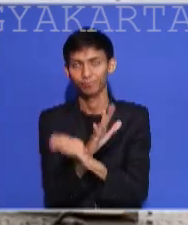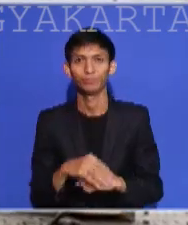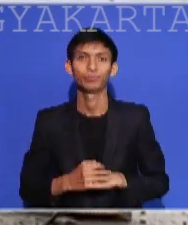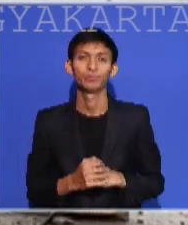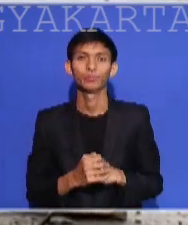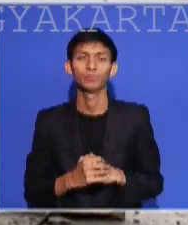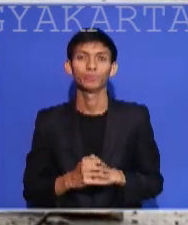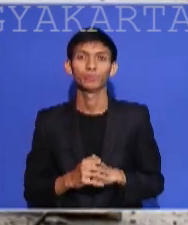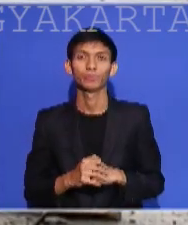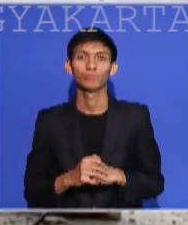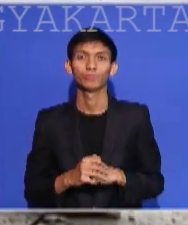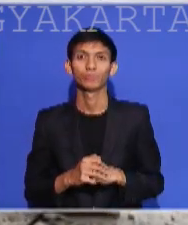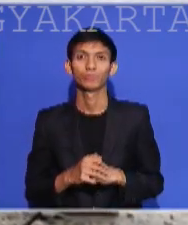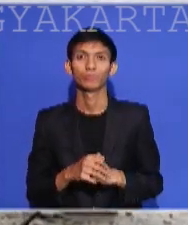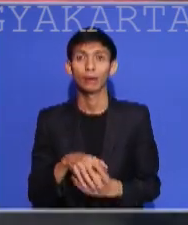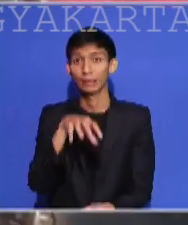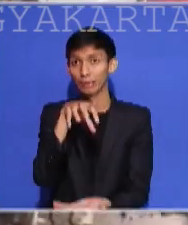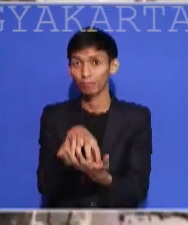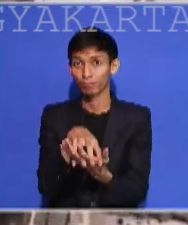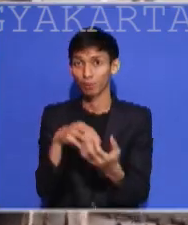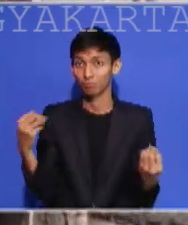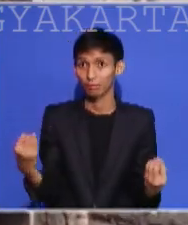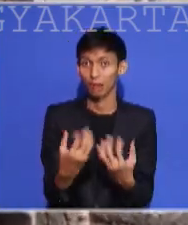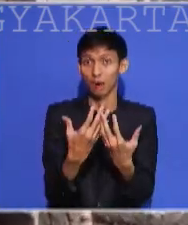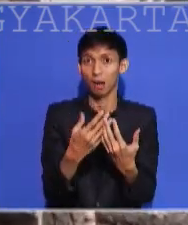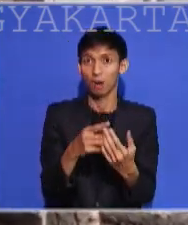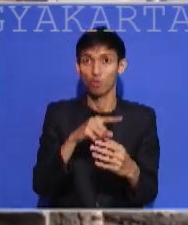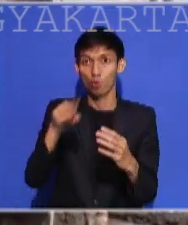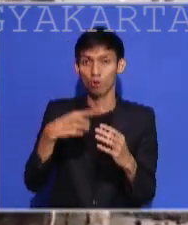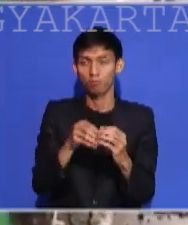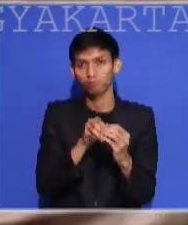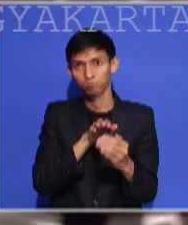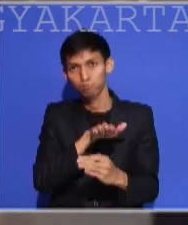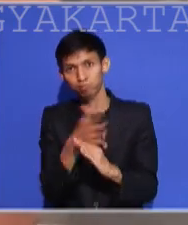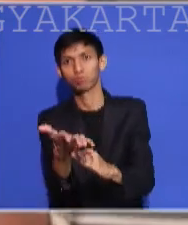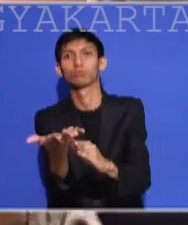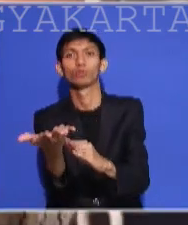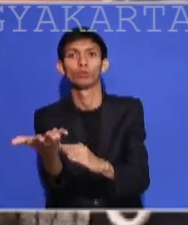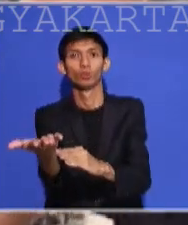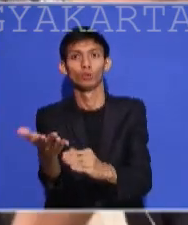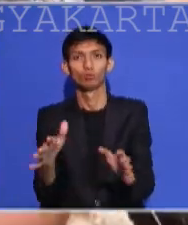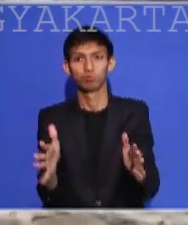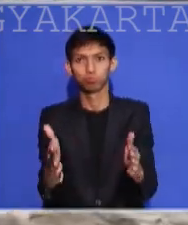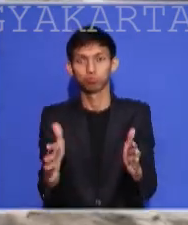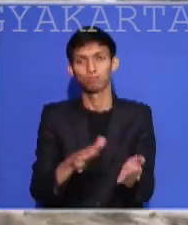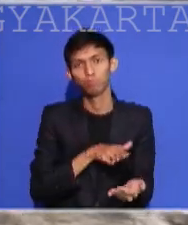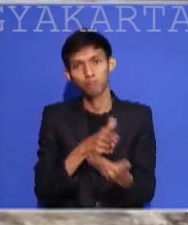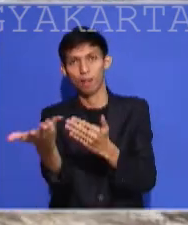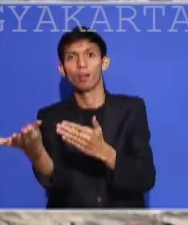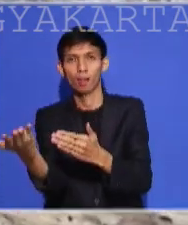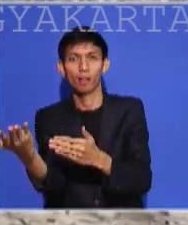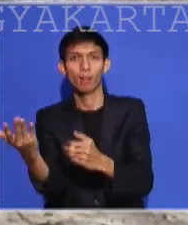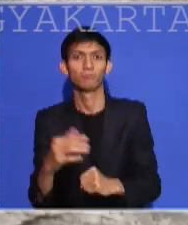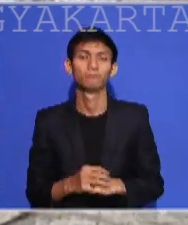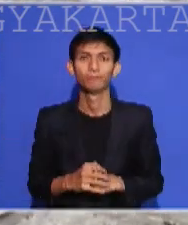Sesampainya di lokasi kejadian salah satu roda terkelincir hingga mengakibatkan minibus oleng menabrak sebuah pagar milik warga